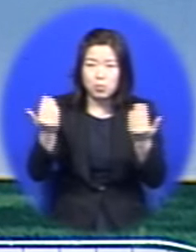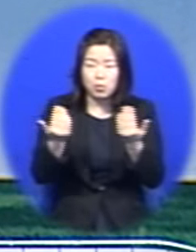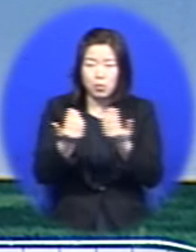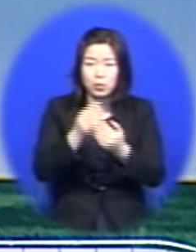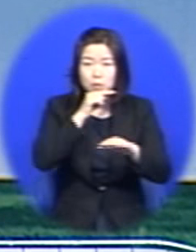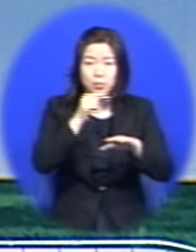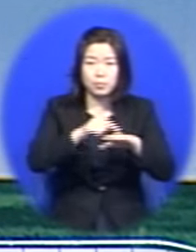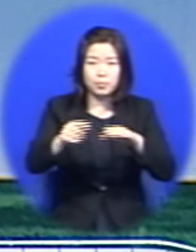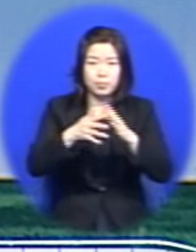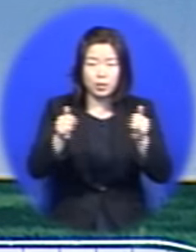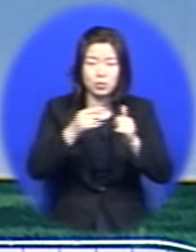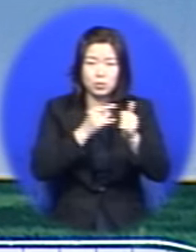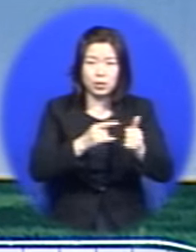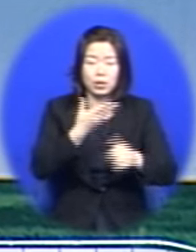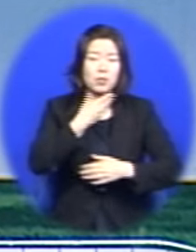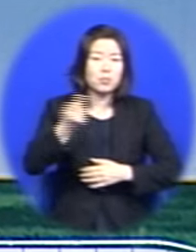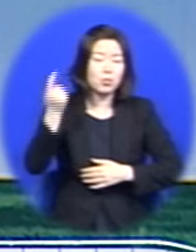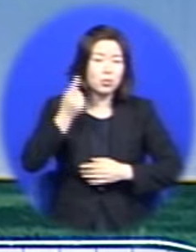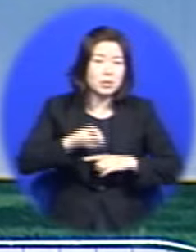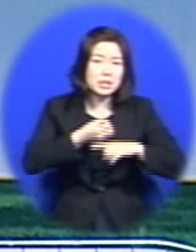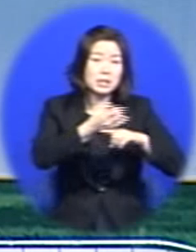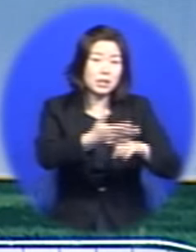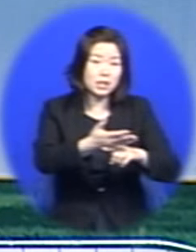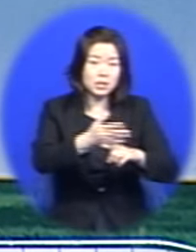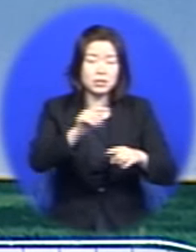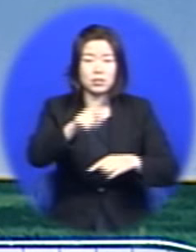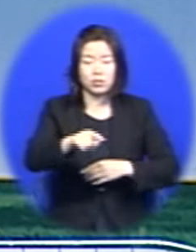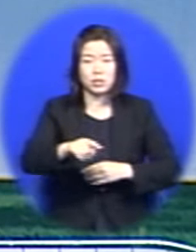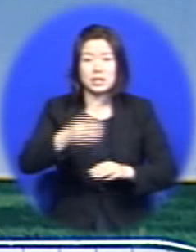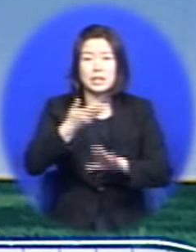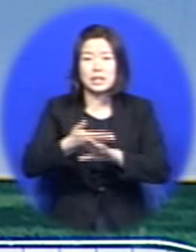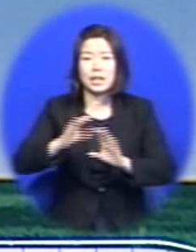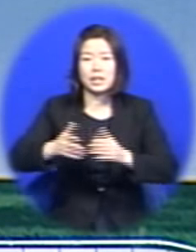족속에게 복음이 전해지는 것이 이방인의 때인데,